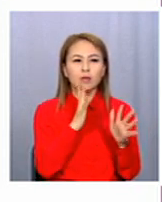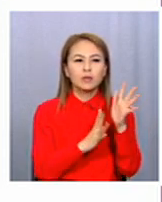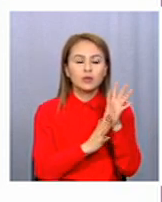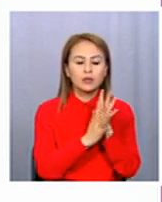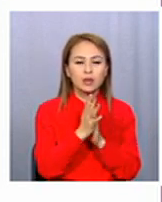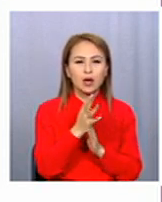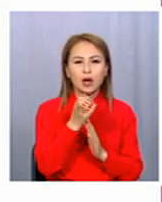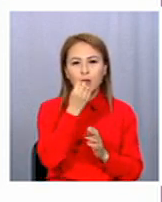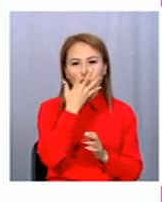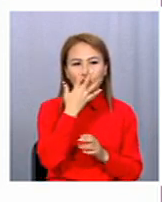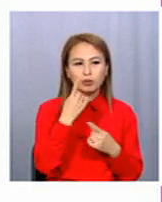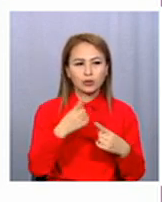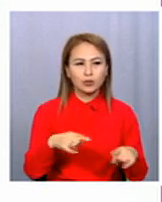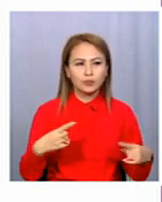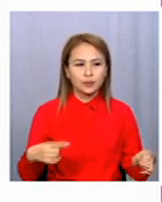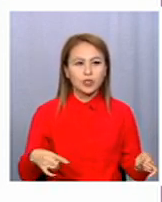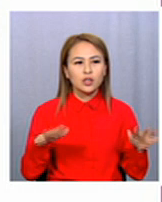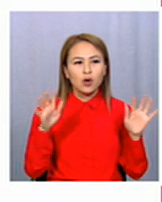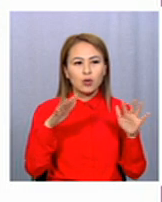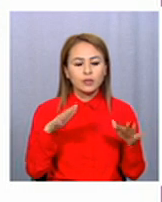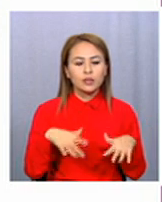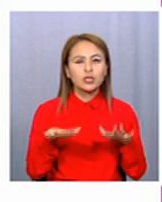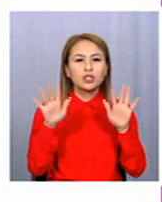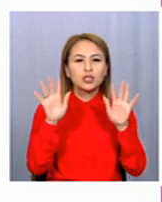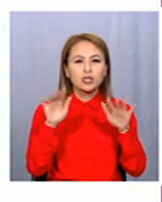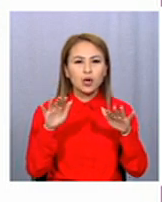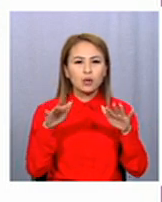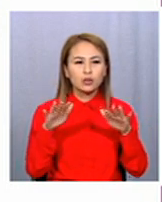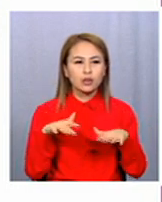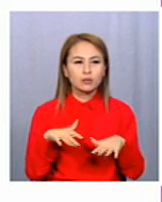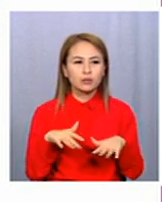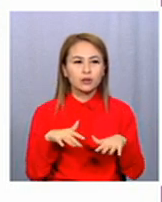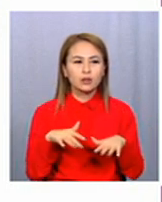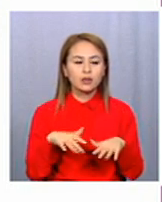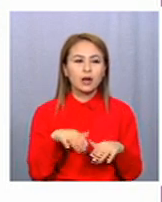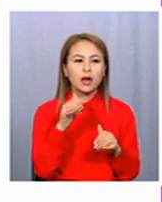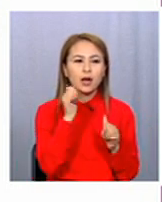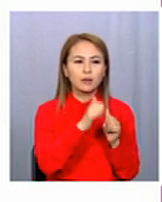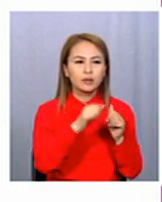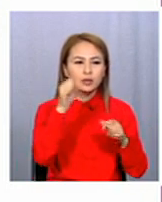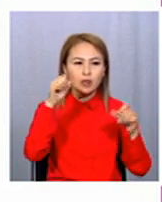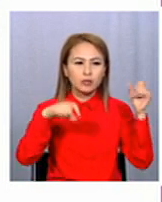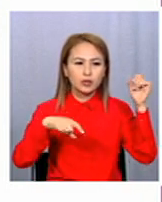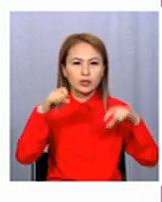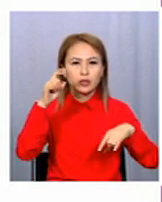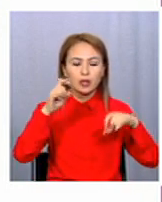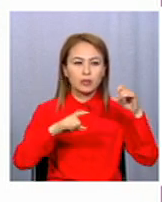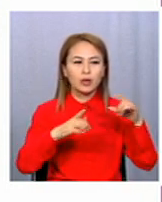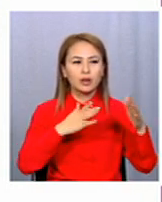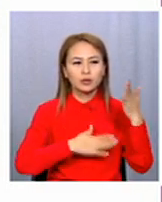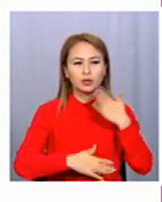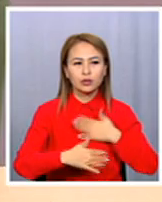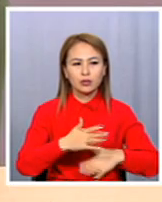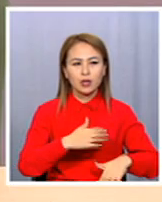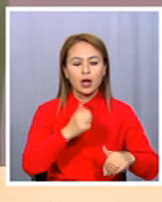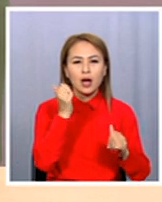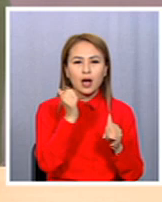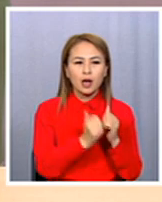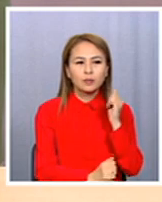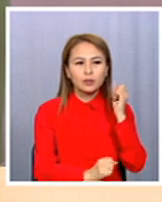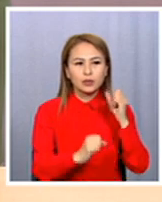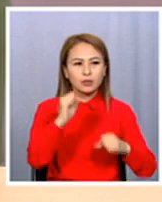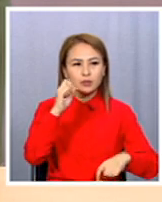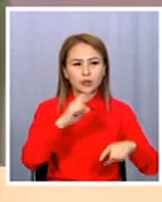қаулап өссін алуан гүл. Жауа берші жау жаңбыр, әрбір тамшың тамған нұр,